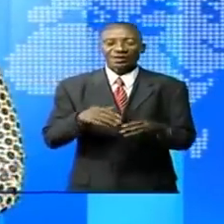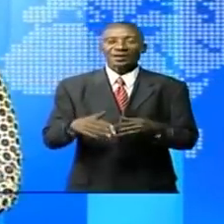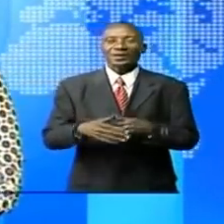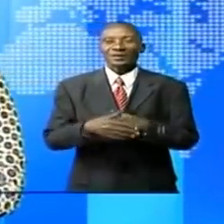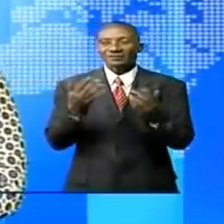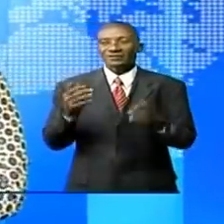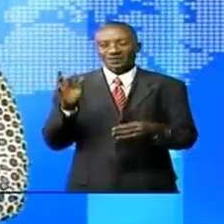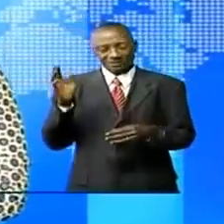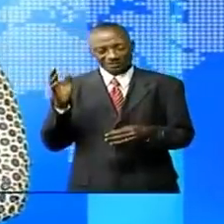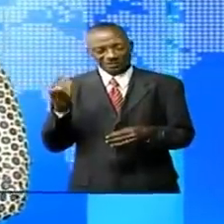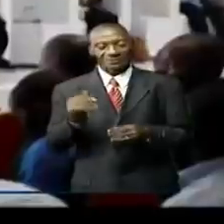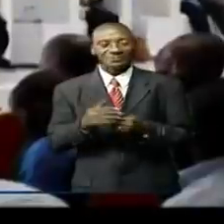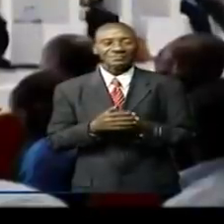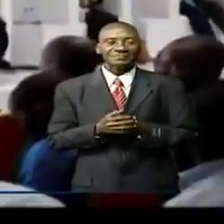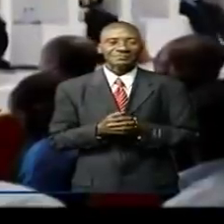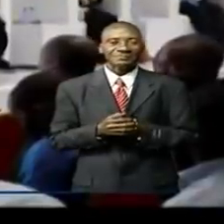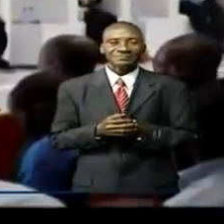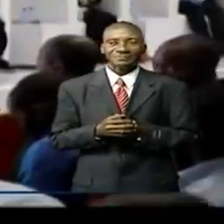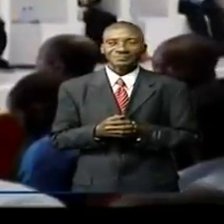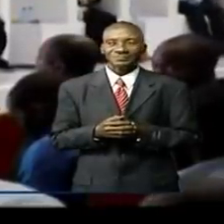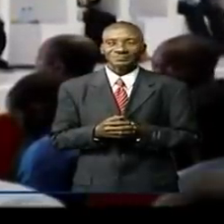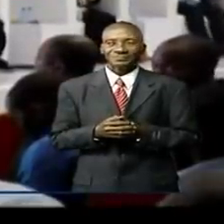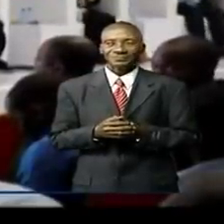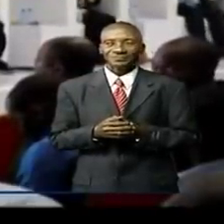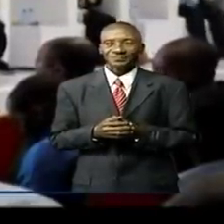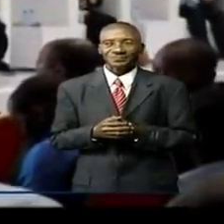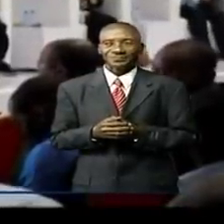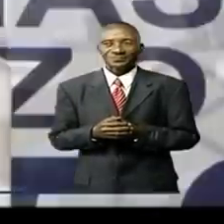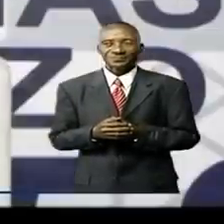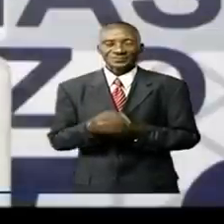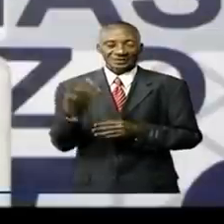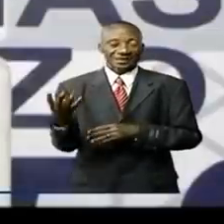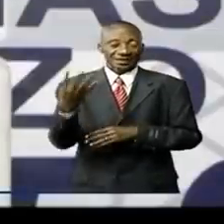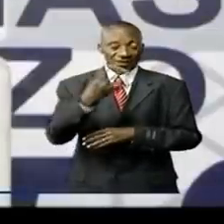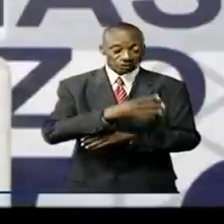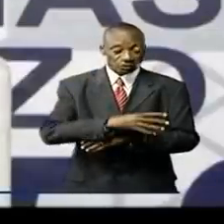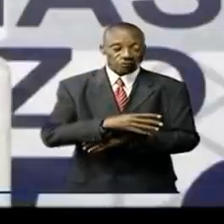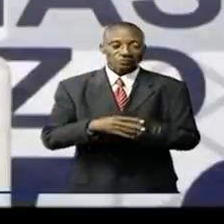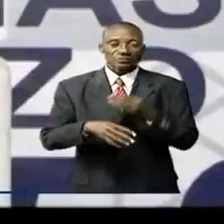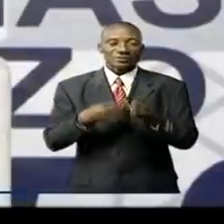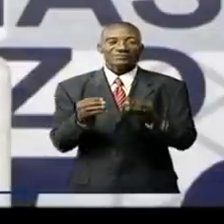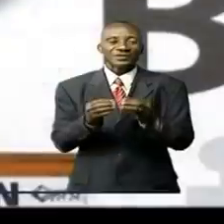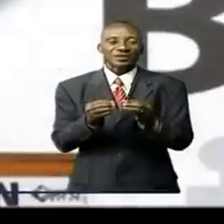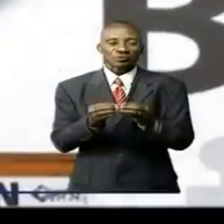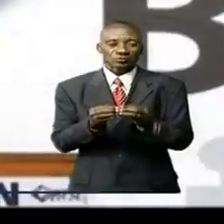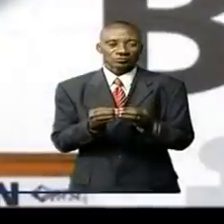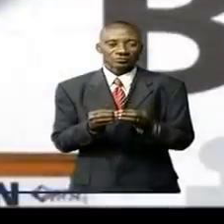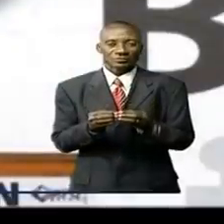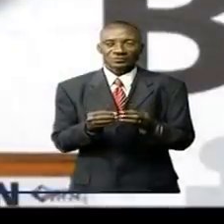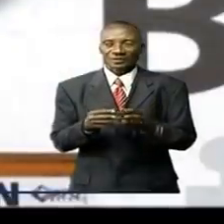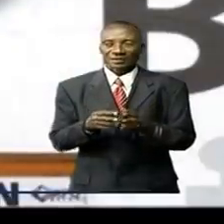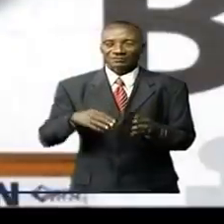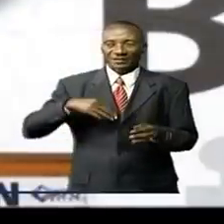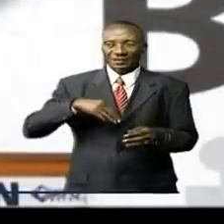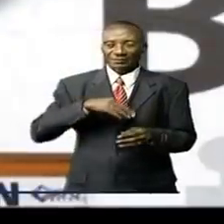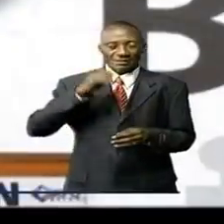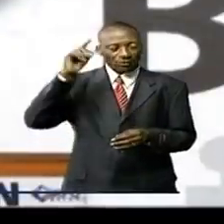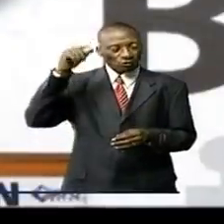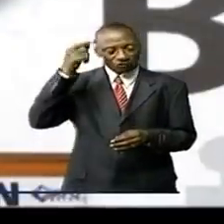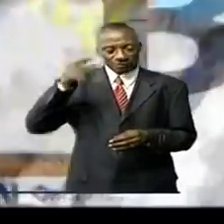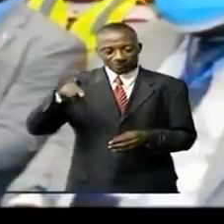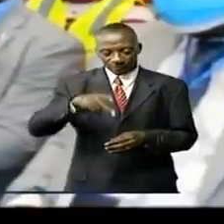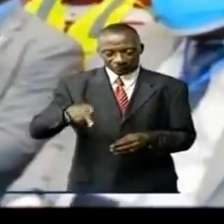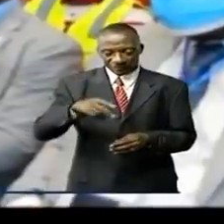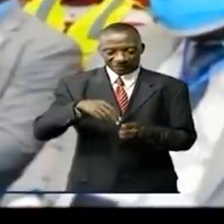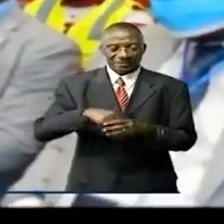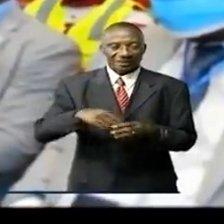béton. Suivi. Ces assises de 4 jours ont permis aux membres des gouvernements central et provincial de Kinshasa, aux